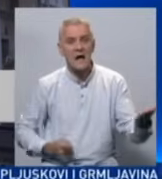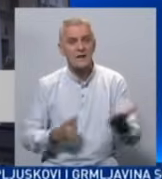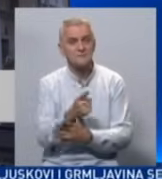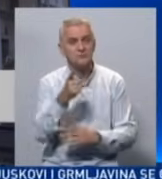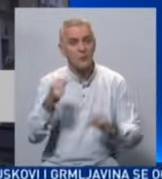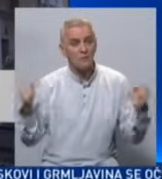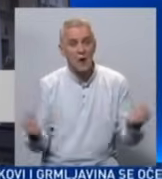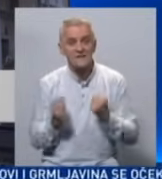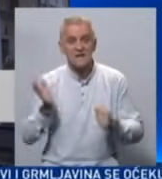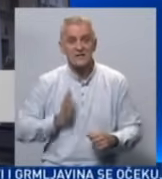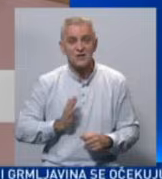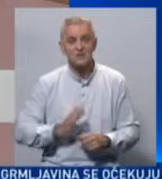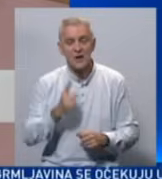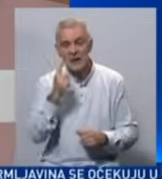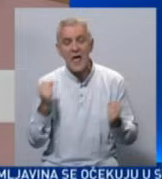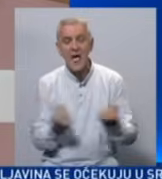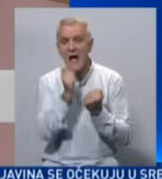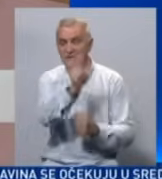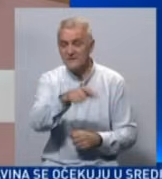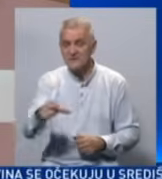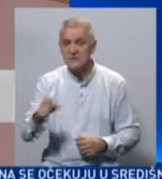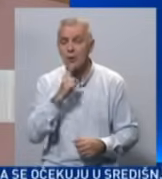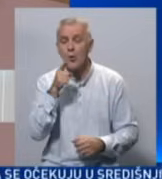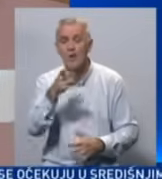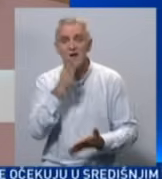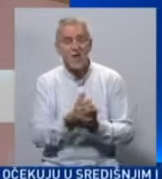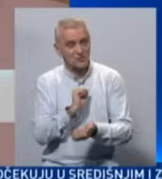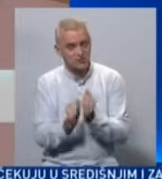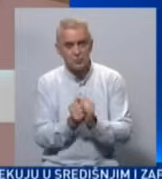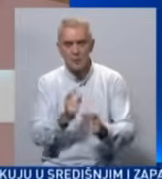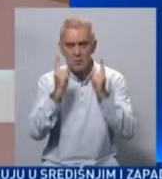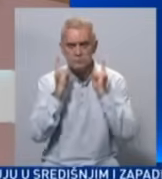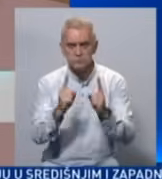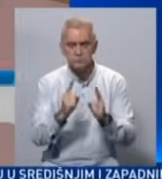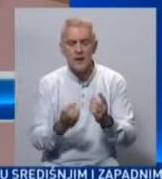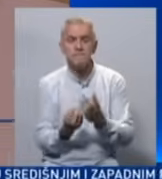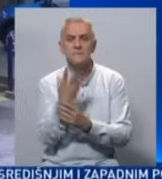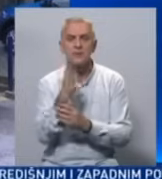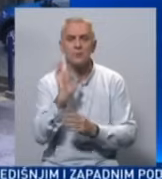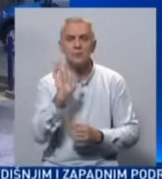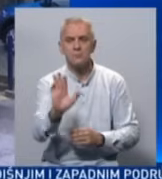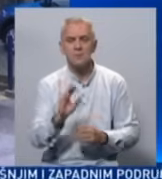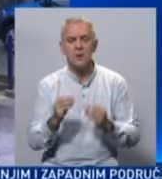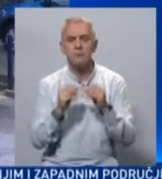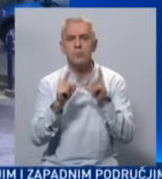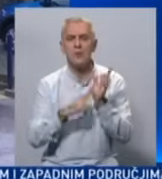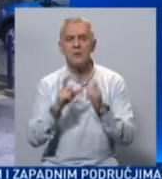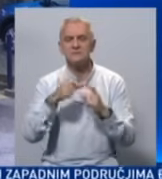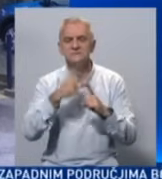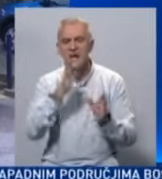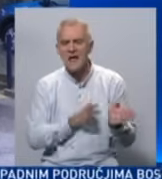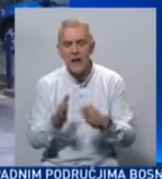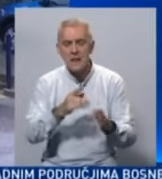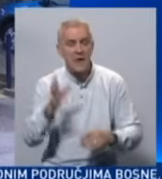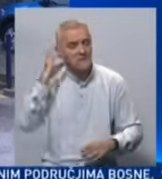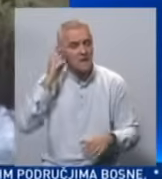ovo aktivnosti građana i aktivista koji su se na ovaj način izborili da opstanu rijetki prirodni fenomen Bunski kanali. Vlada je